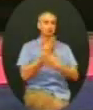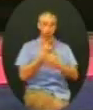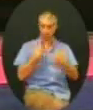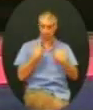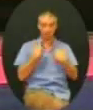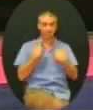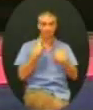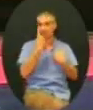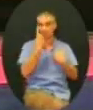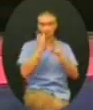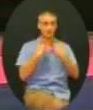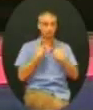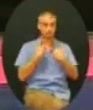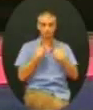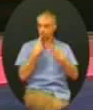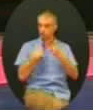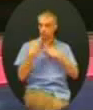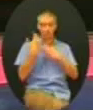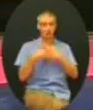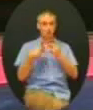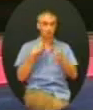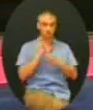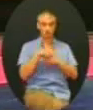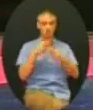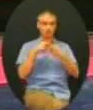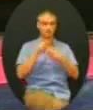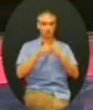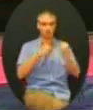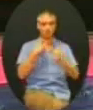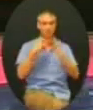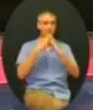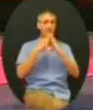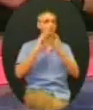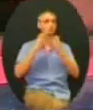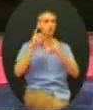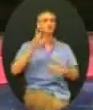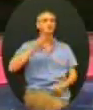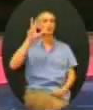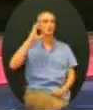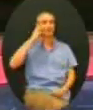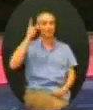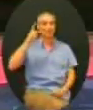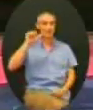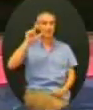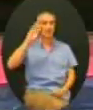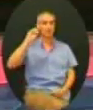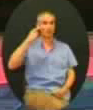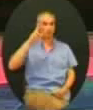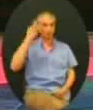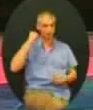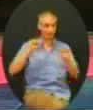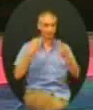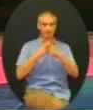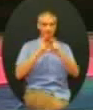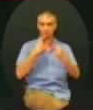אני אחד מאותם אנשים, אני בשנה האחרונה התפקדתי למרץ, גר במושב אלמגור, צפון הכנרת, ואני רוצה להיות מעורב. קודם היית פעיל